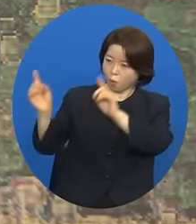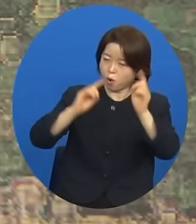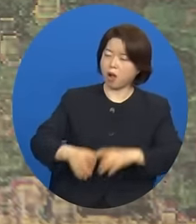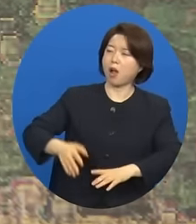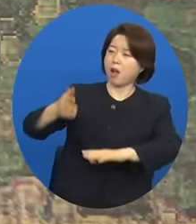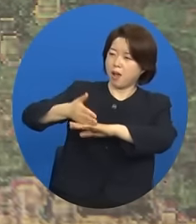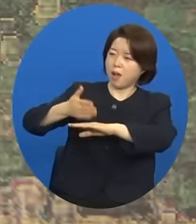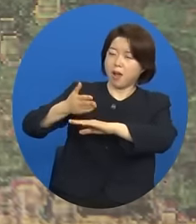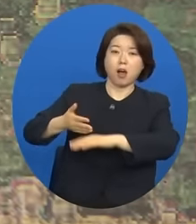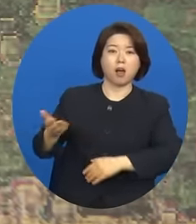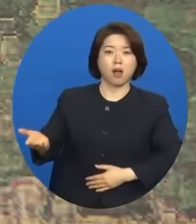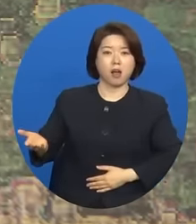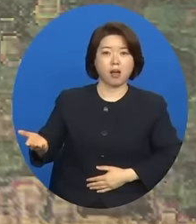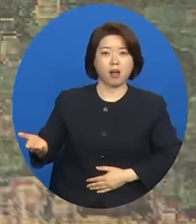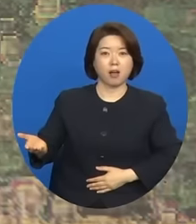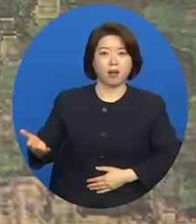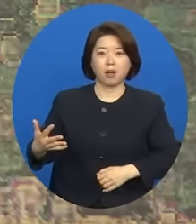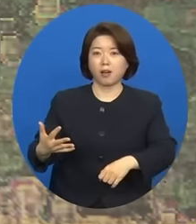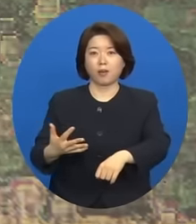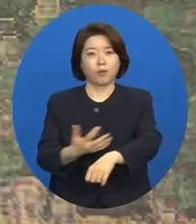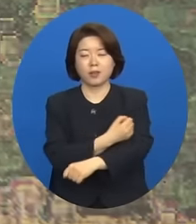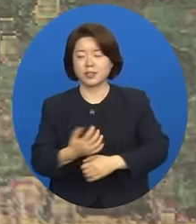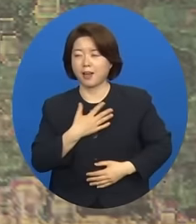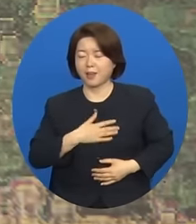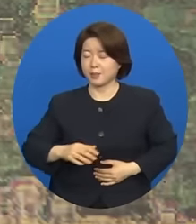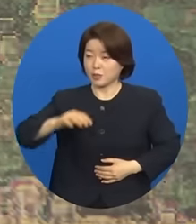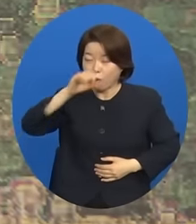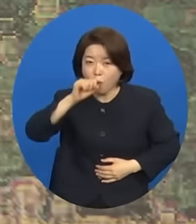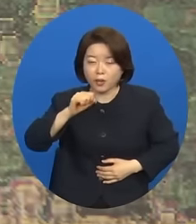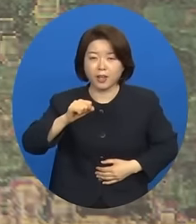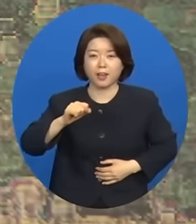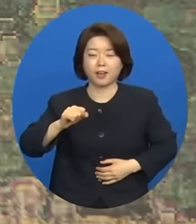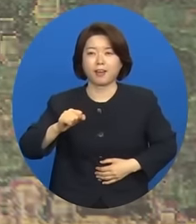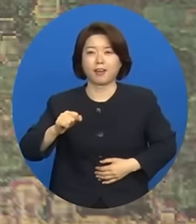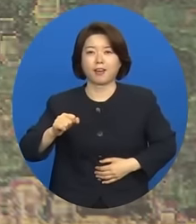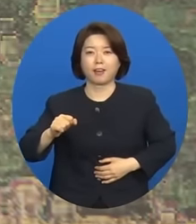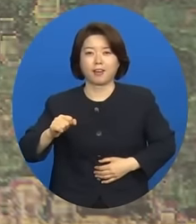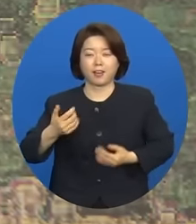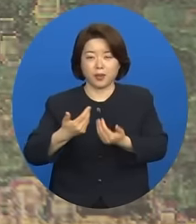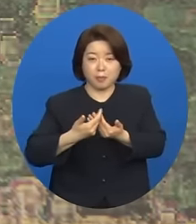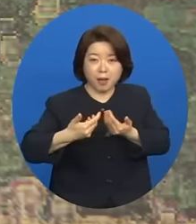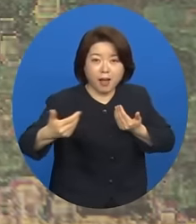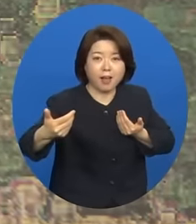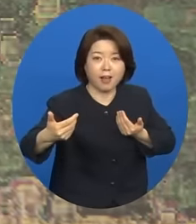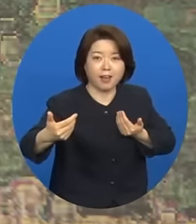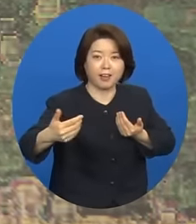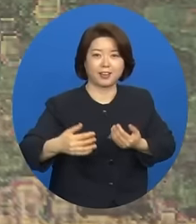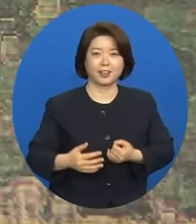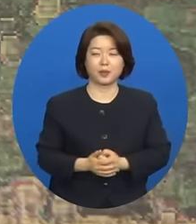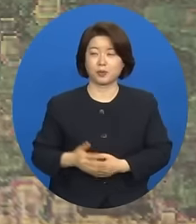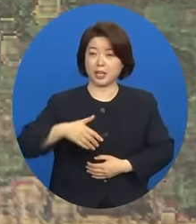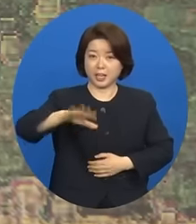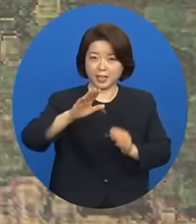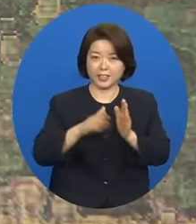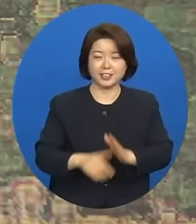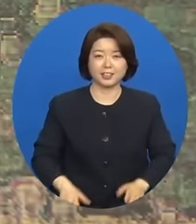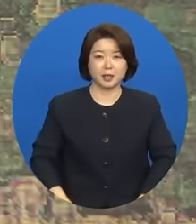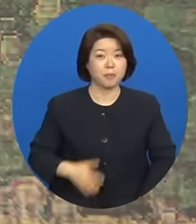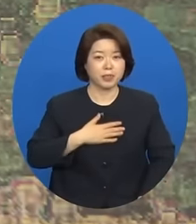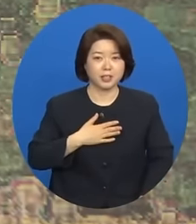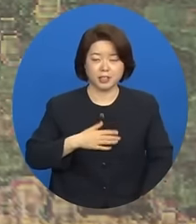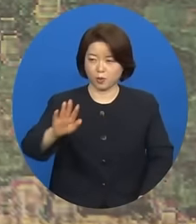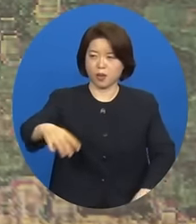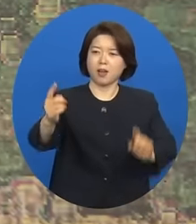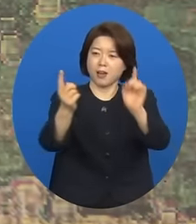감사하다고 그러면서 굉장히 정말 기분 좋게 이제 돌아가시게 되었어요. 그리고 가시면서도 계속 저한테